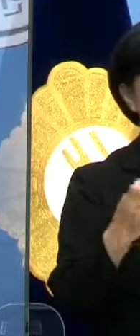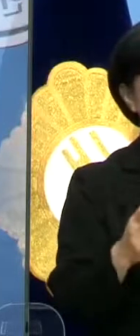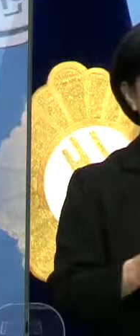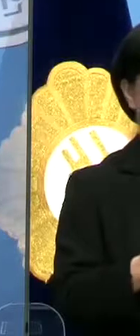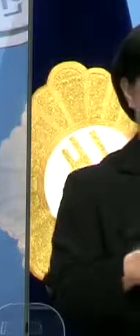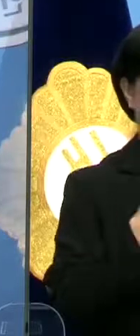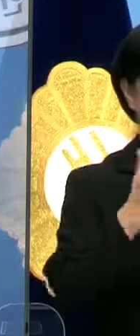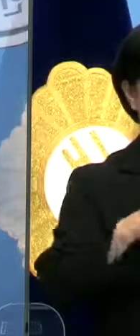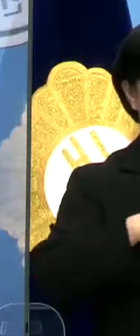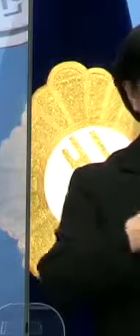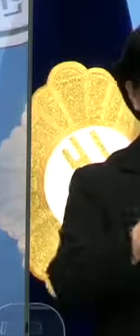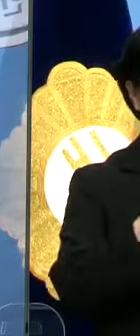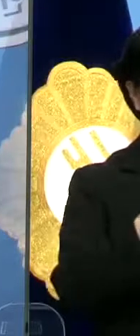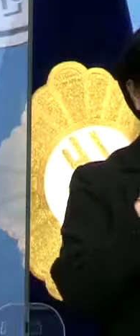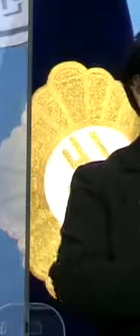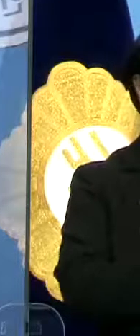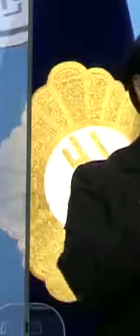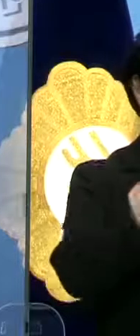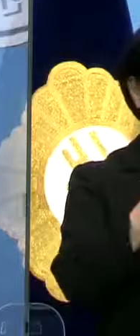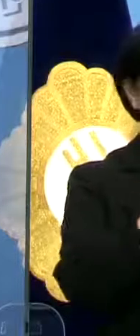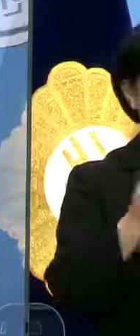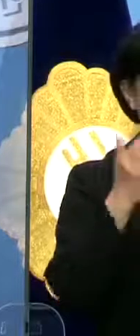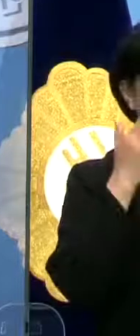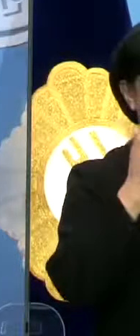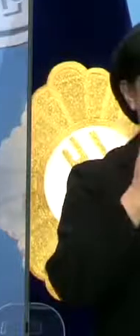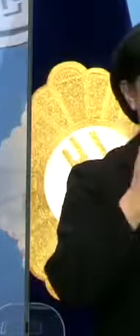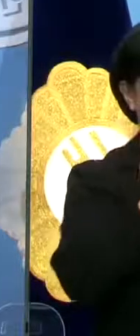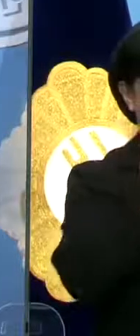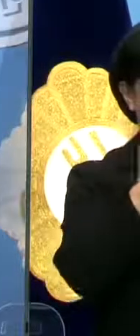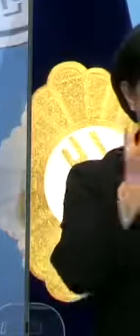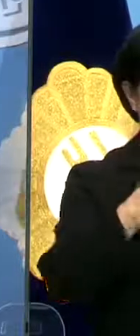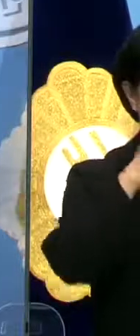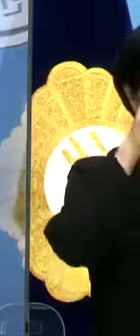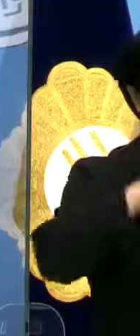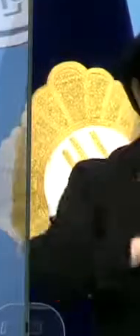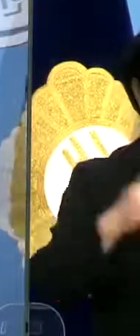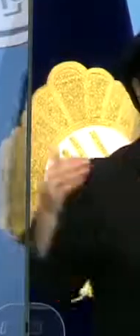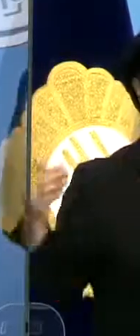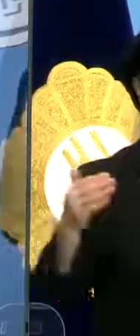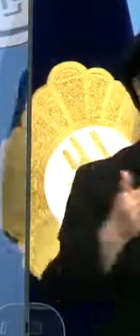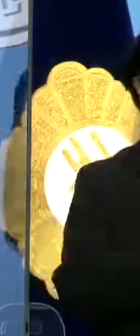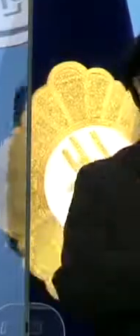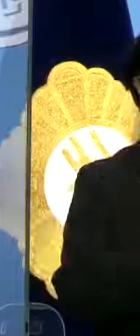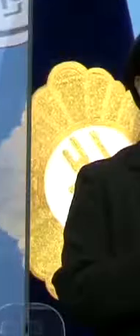9일 정의당 서울시당 이상으로 기자에게 문 낭독을 마치겠습니다